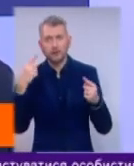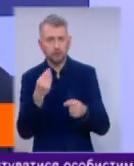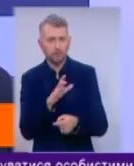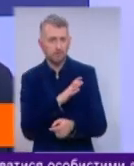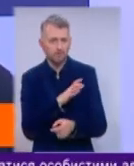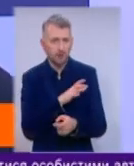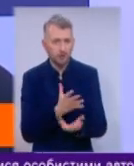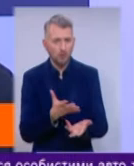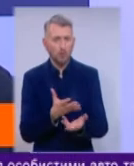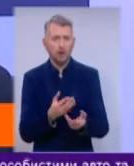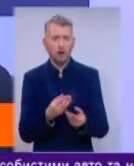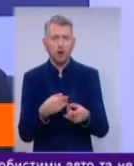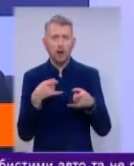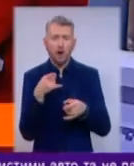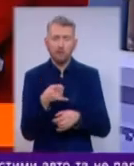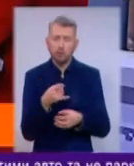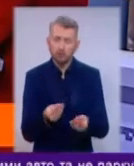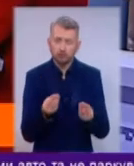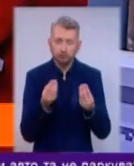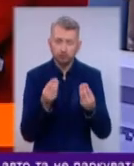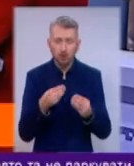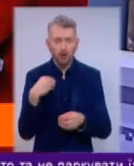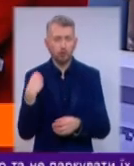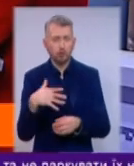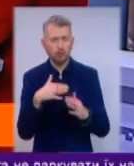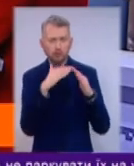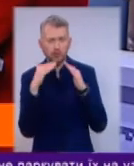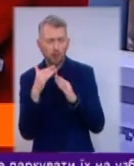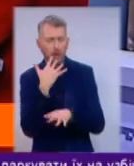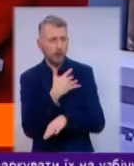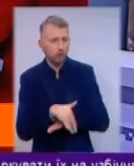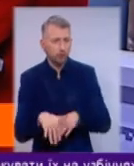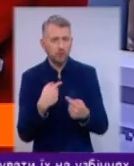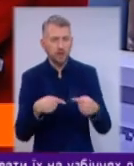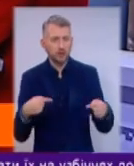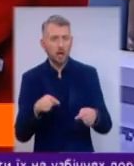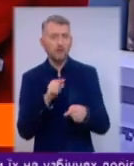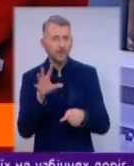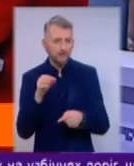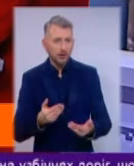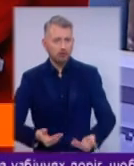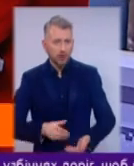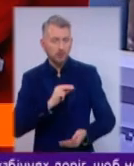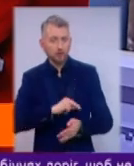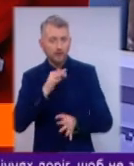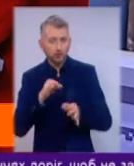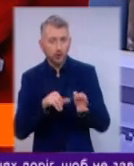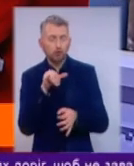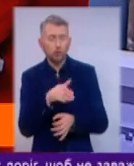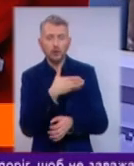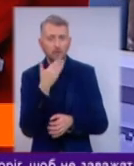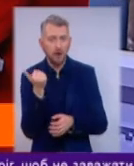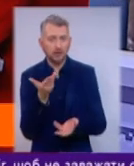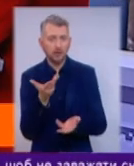там люксові автомобілі, якусь дорогущу нерухомість за кордоном і так далі, і він все життя працював суддею, у нього немає